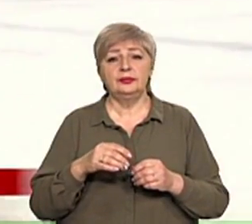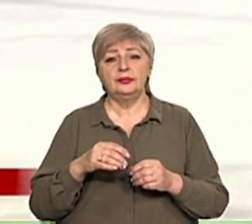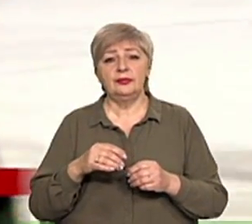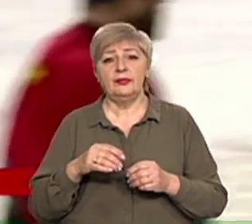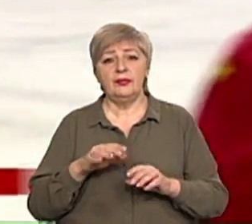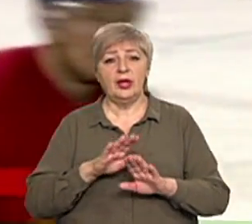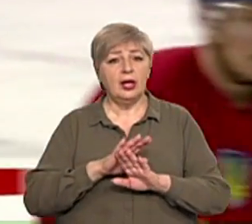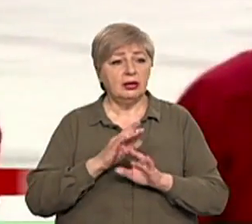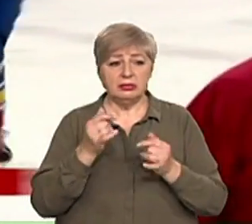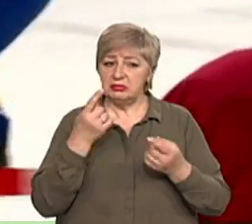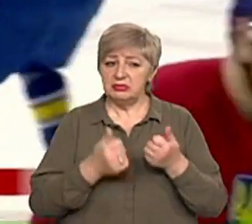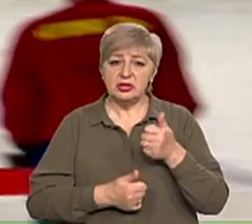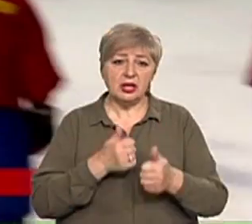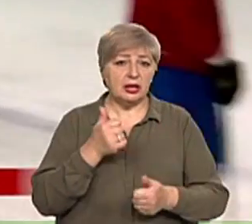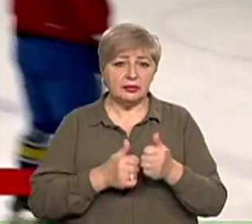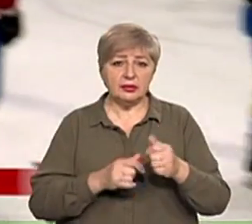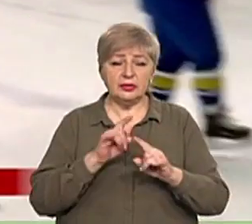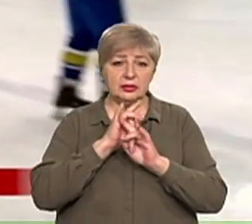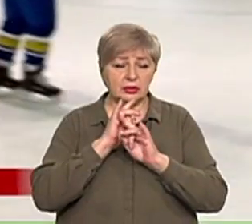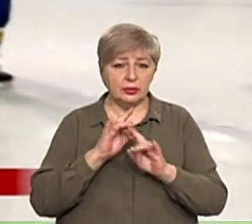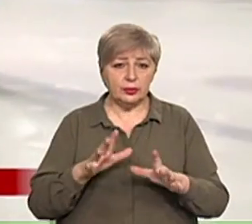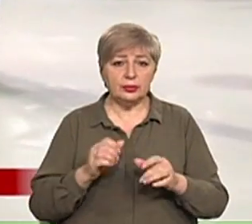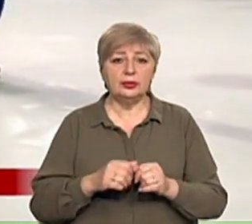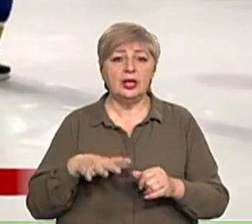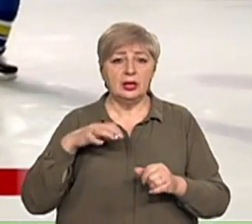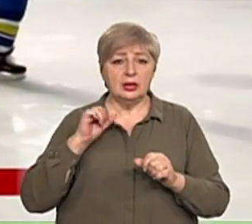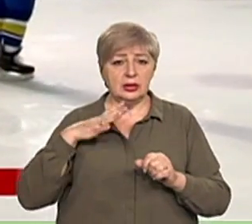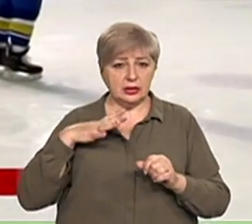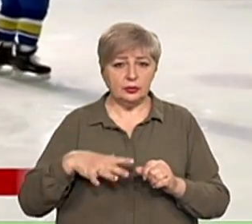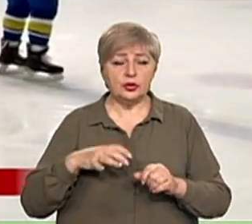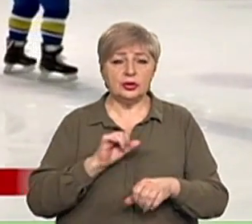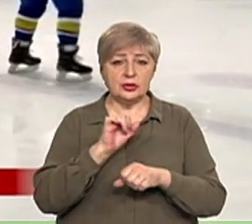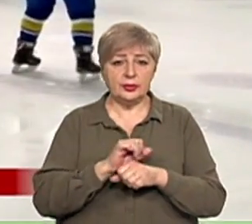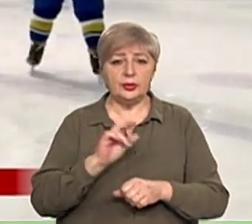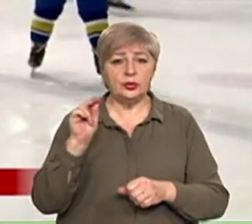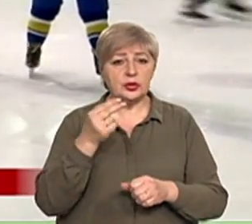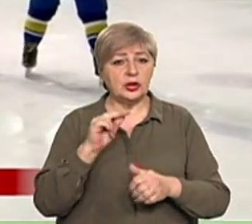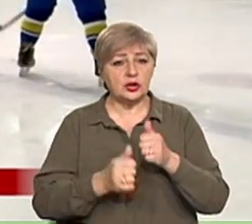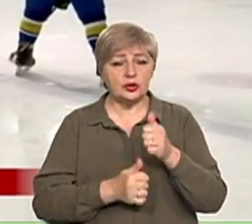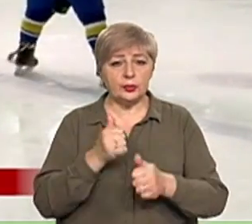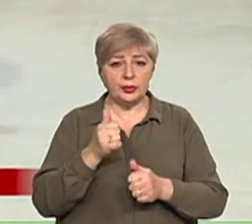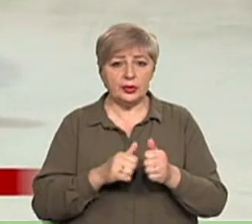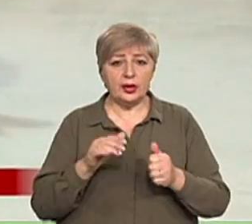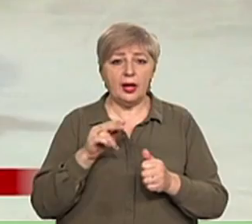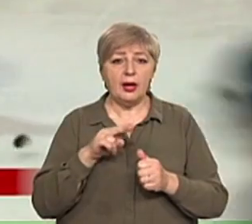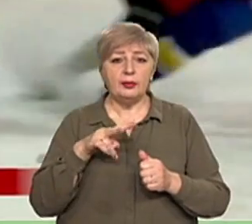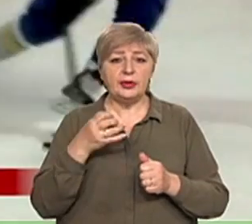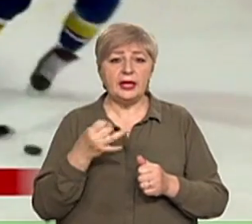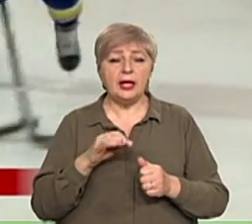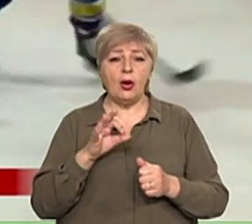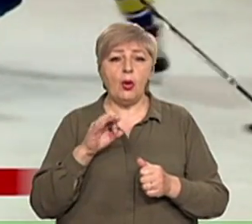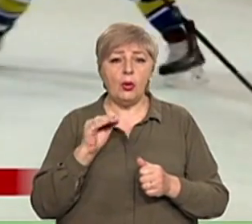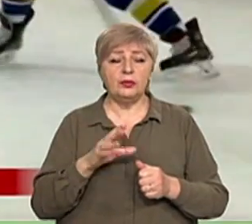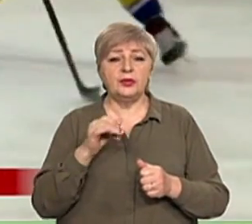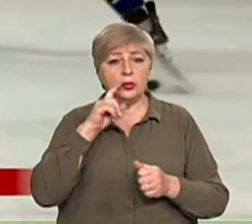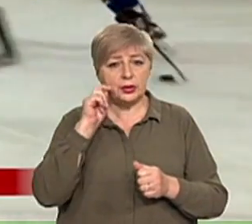Донбас, не візьме участі у світовому форумі. Змушена зупинити чемпіонат на вирішальній стадії плей-офф і українська